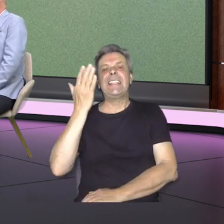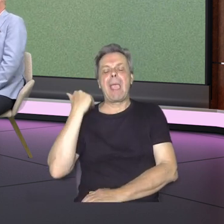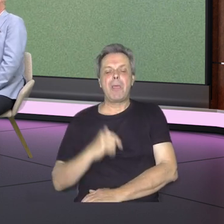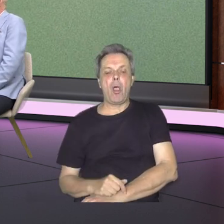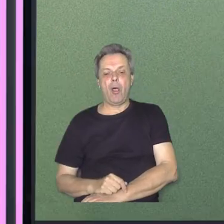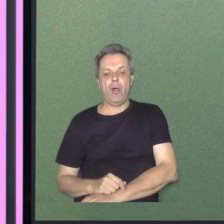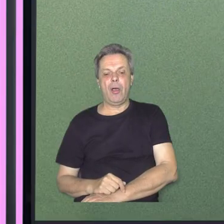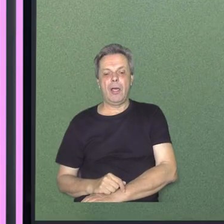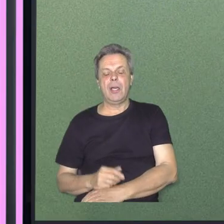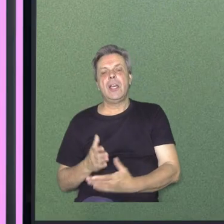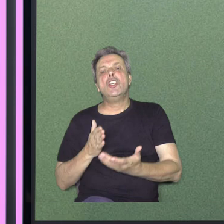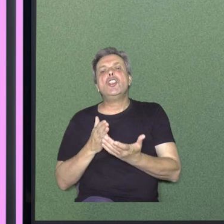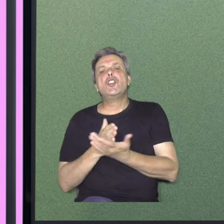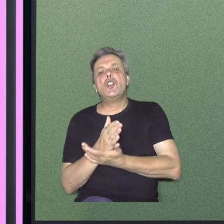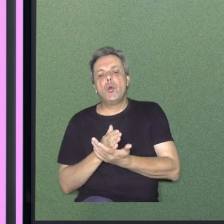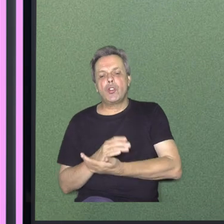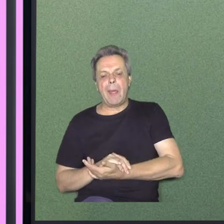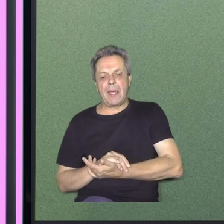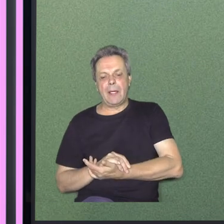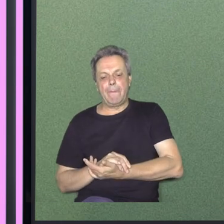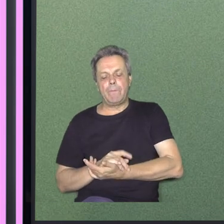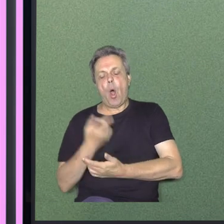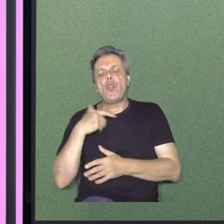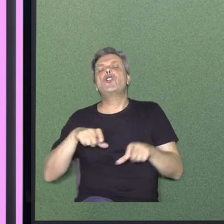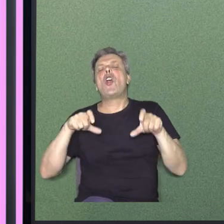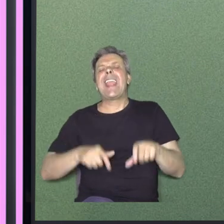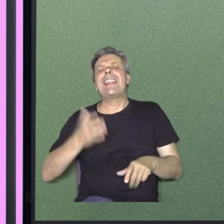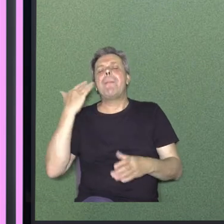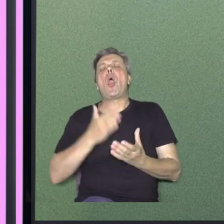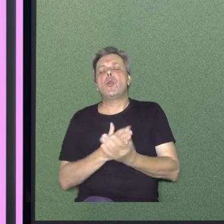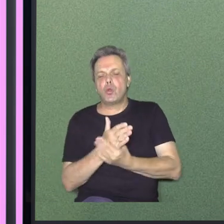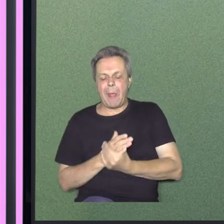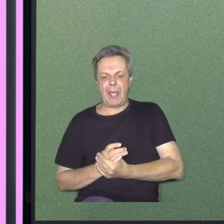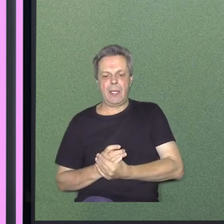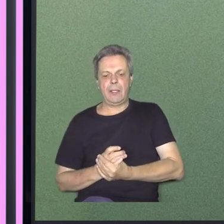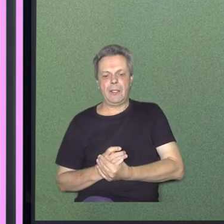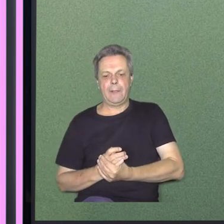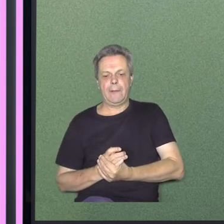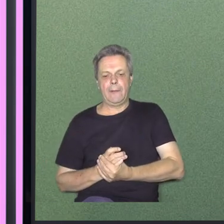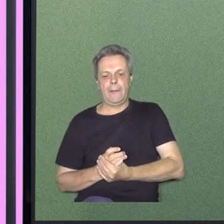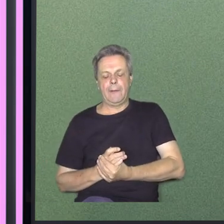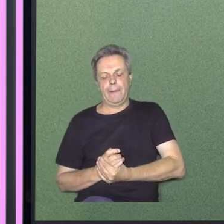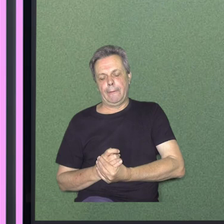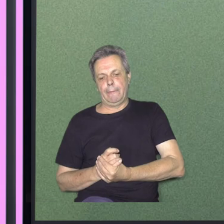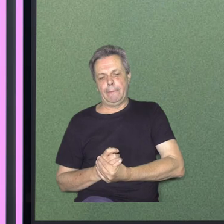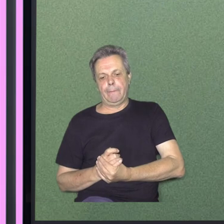bio službenik, djed je njen bio službenik car,